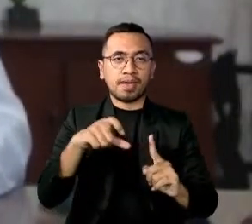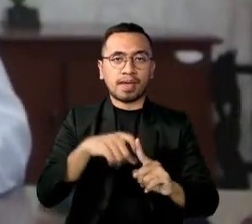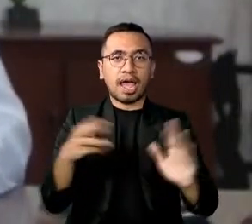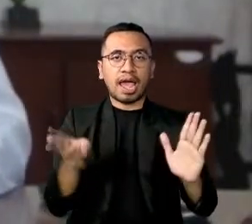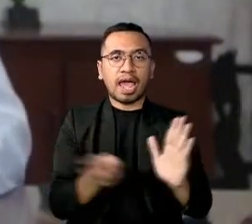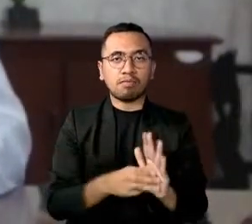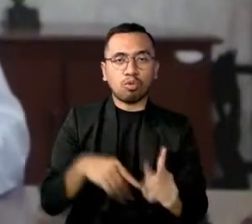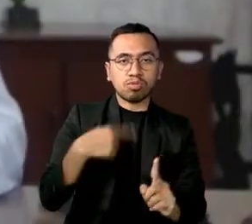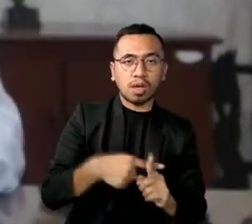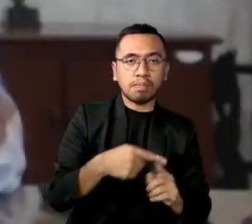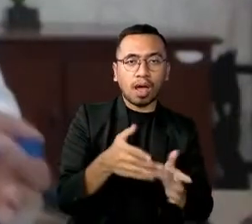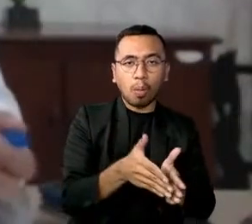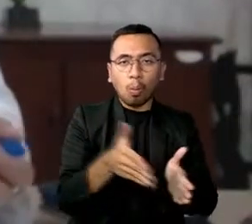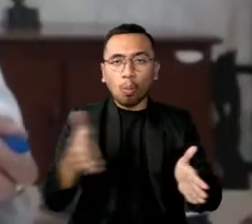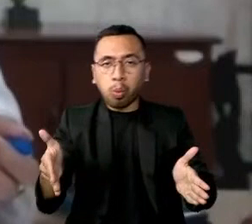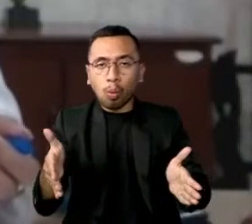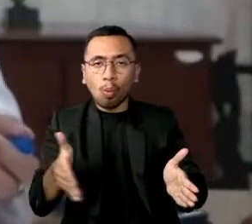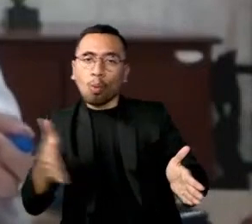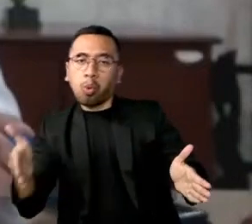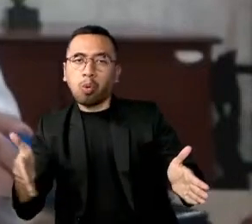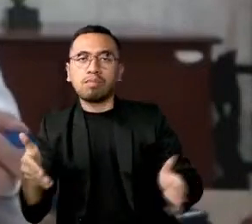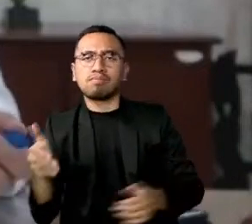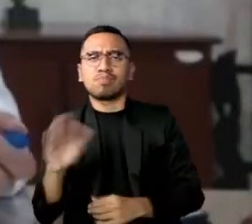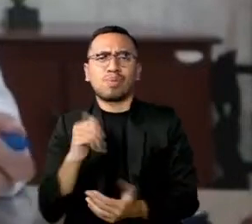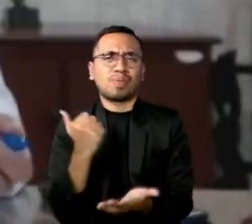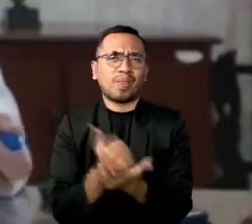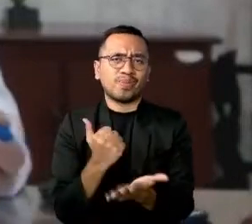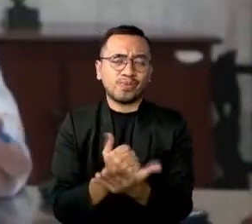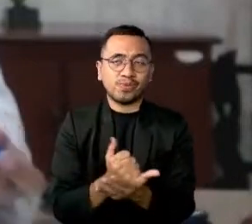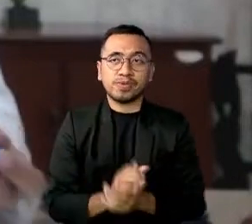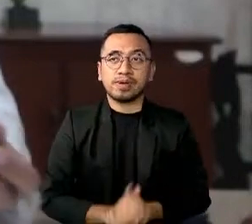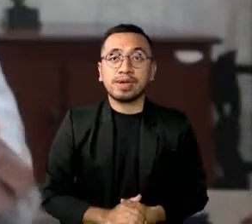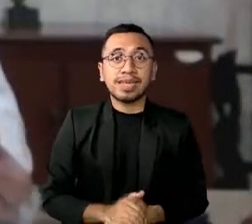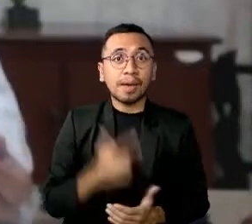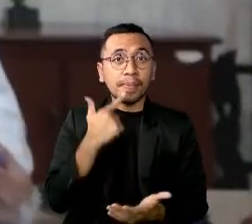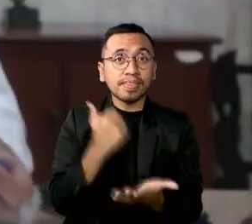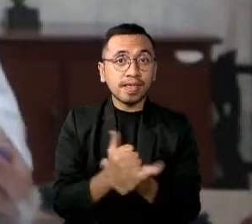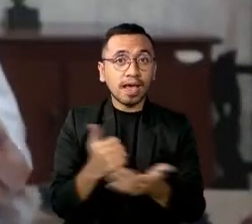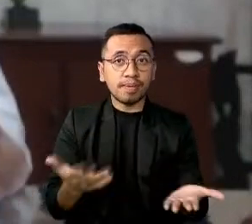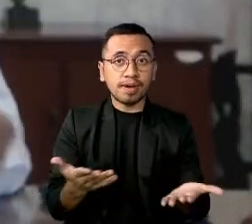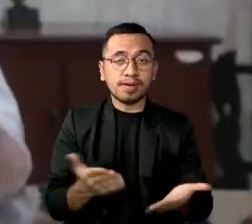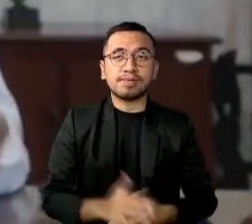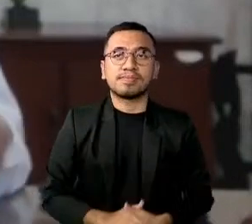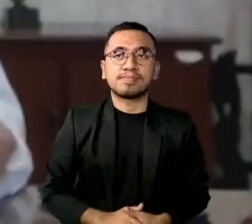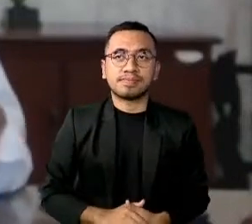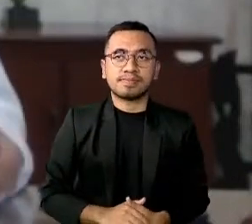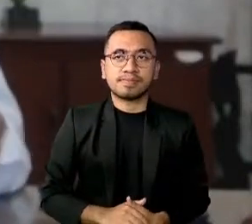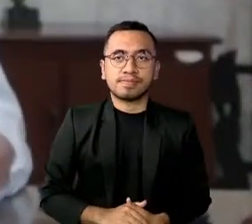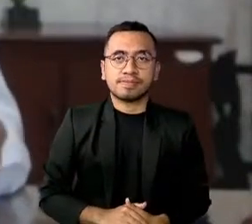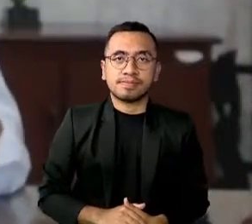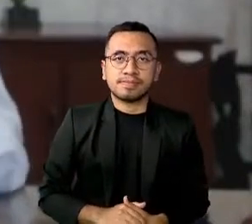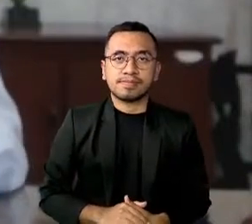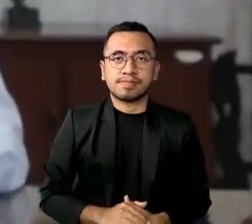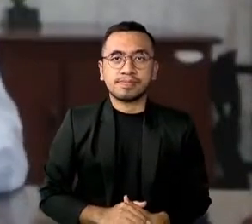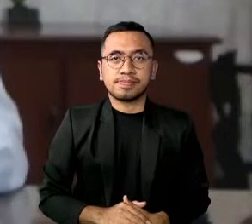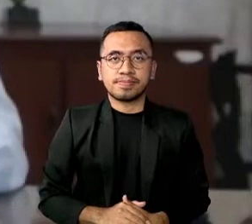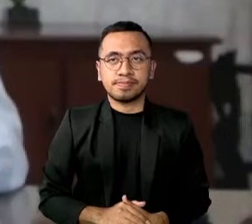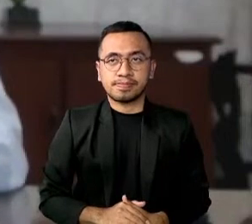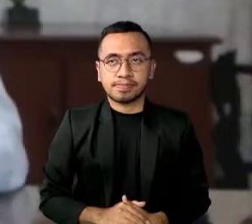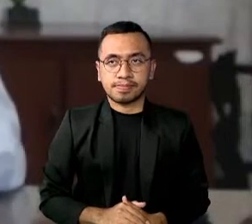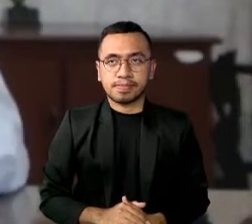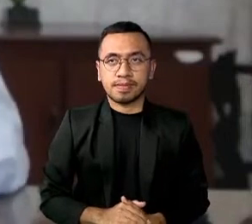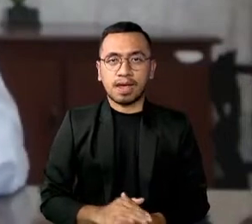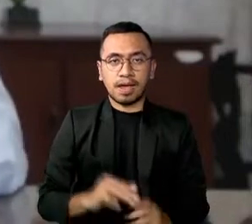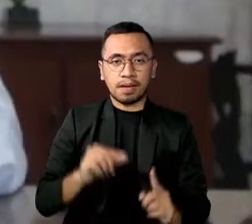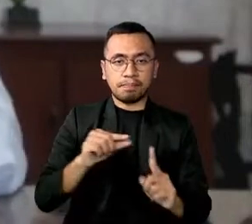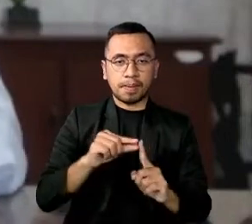Masanya Masa pemberlakuannya tetapi yang lebih penting lagi adalah bagaimana PPKN ini merak-banyuwangi